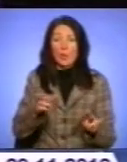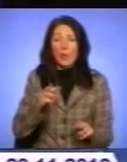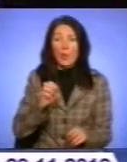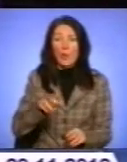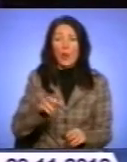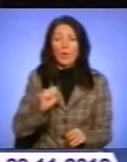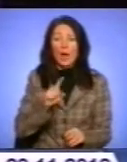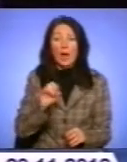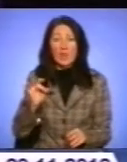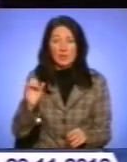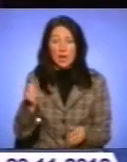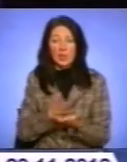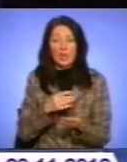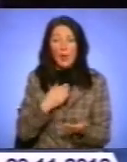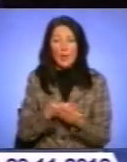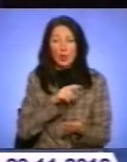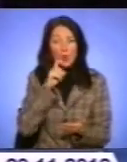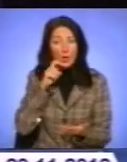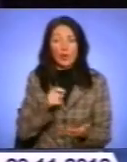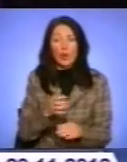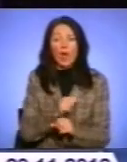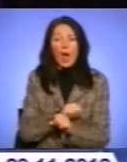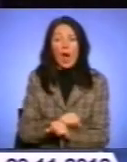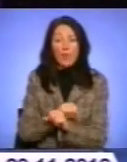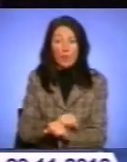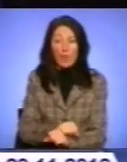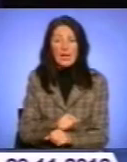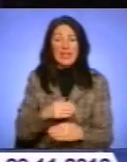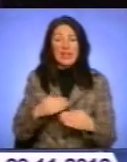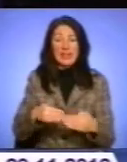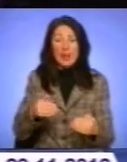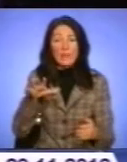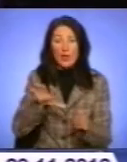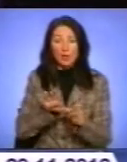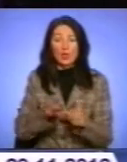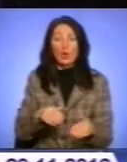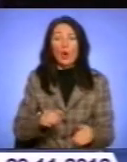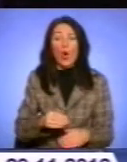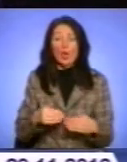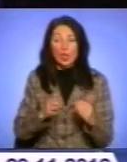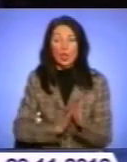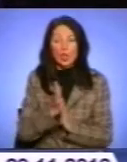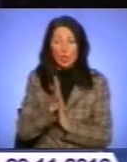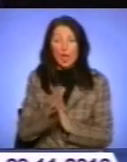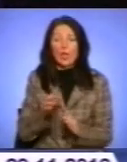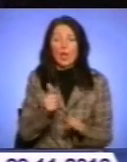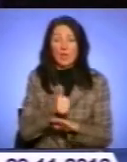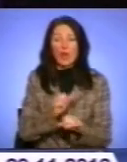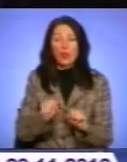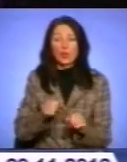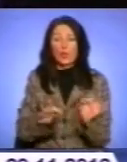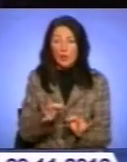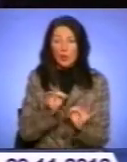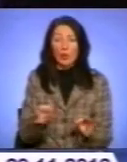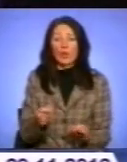Україною. Гальмування темпів економічного зростання протягом цього року глава уряду виправдовує зовнішніми причинами. Знайти